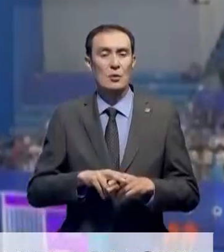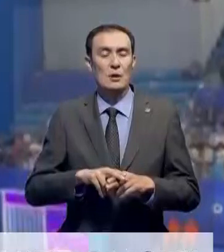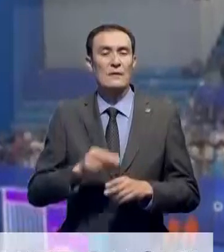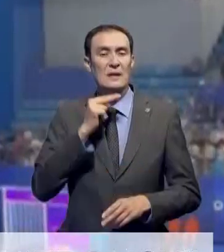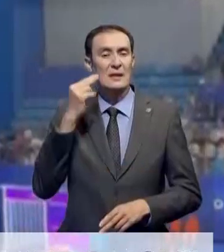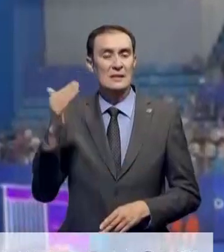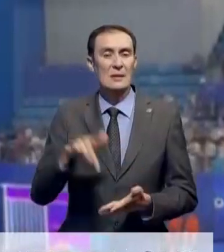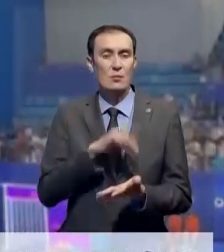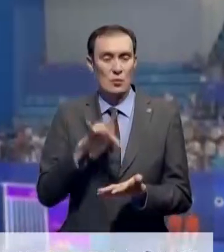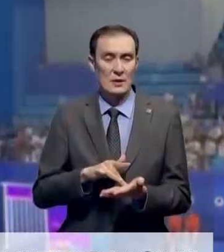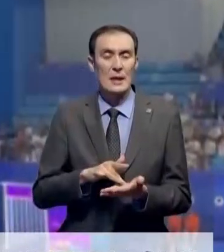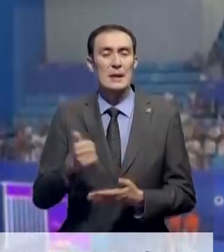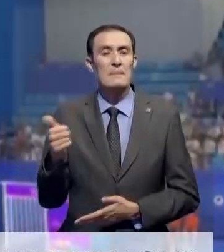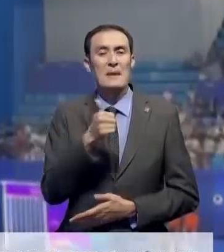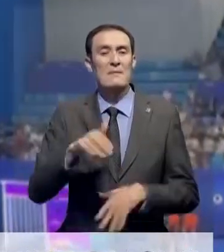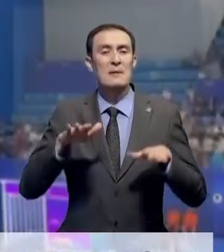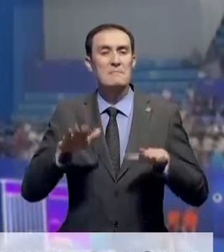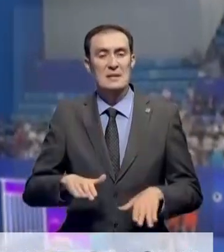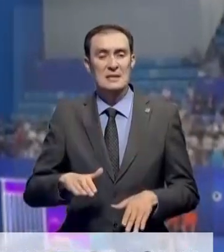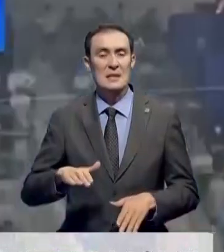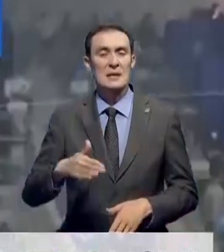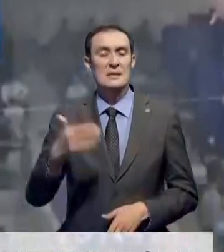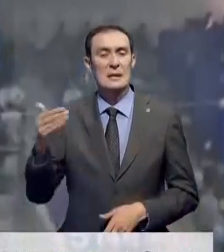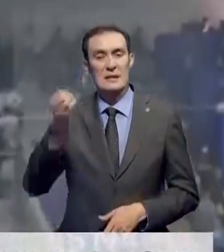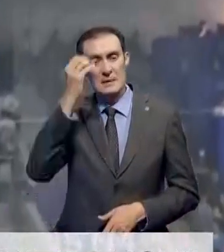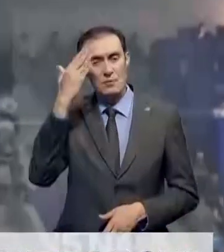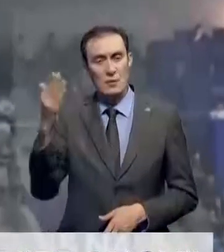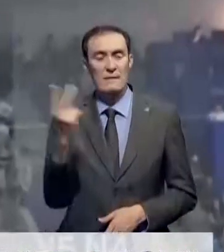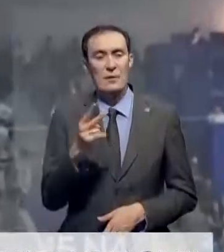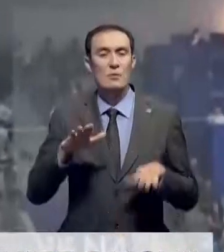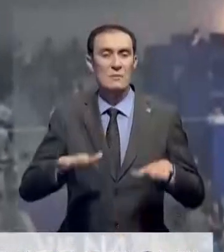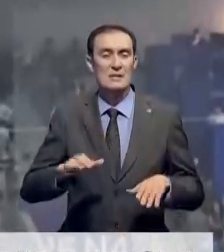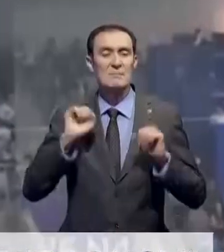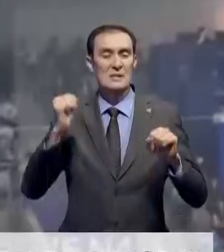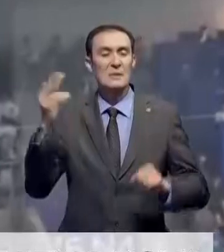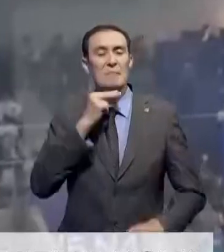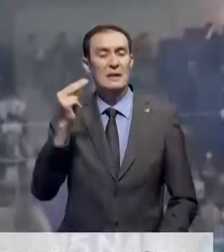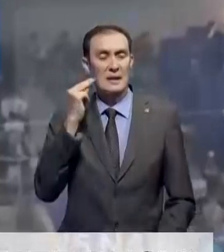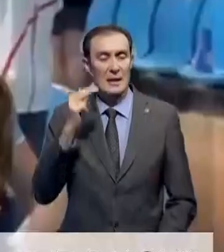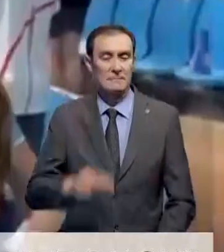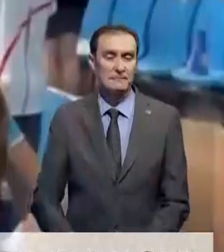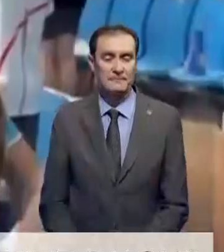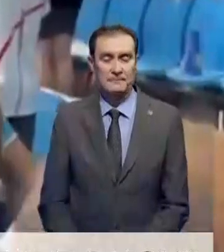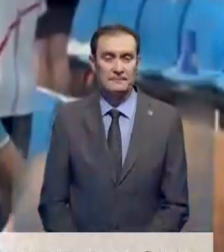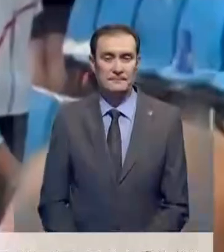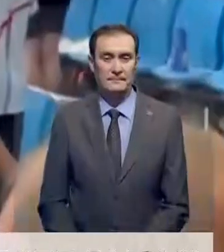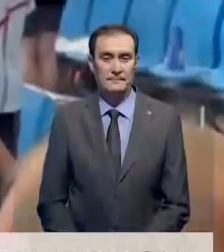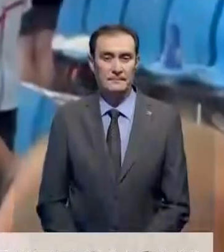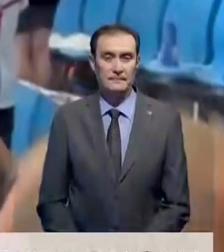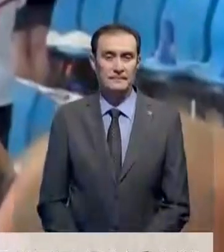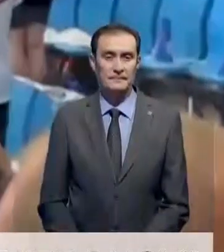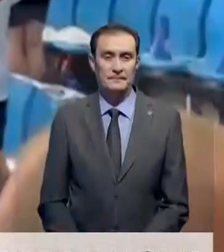которые проходят в китайском Ханчжоу. Первое место за представителями Японии, а второе у спортсмена из Китая.